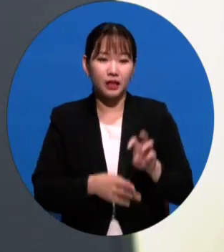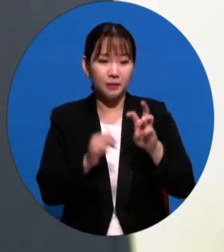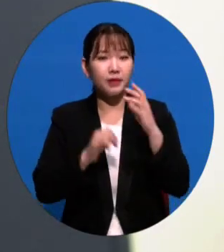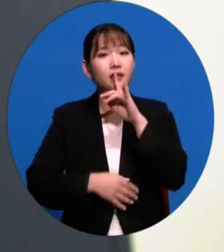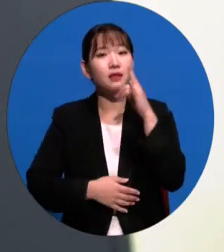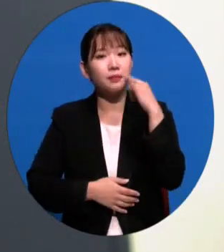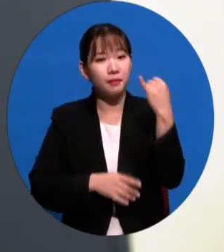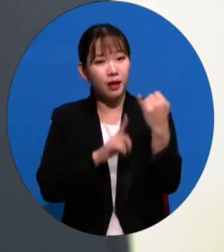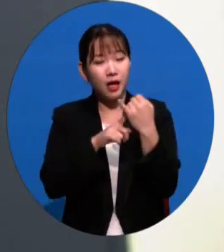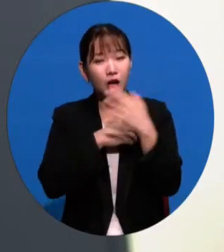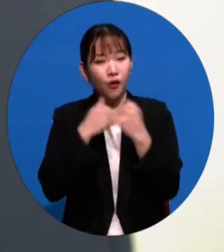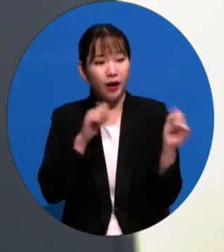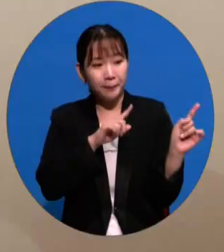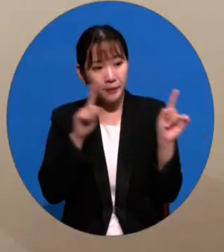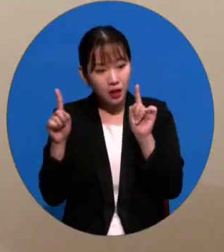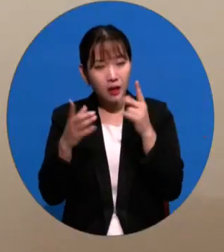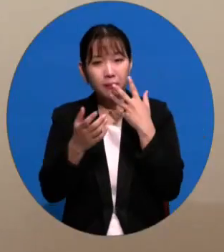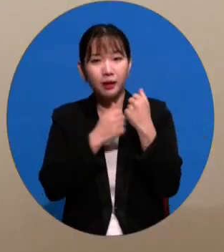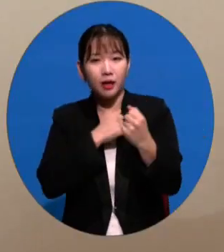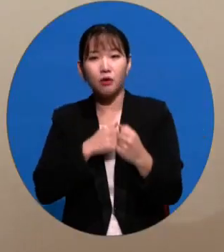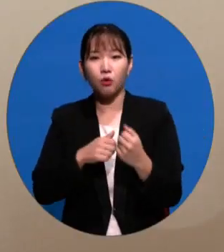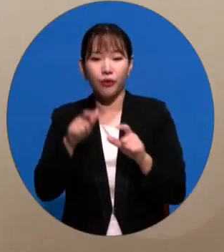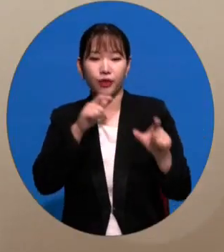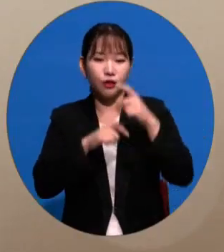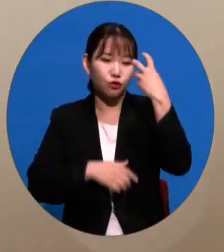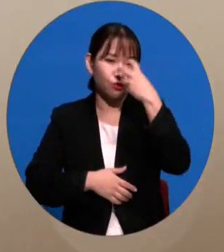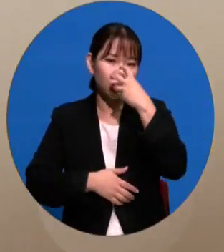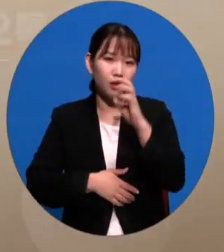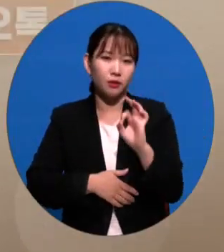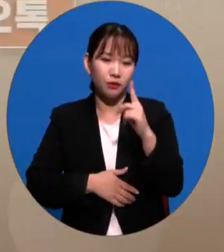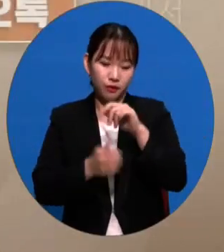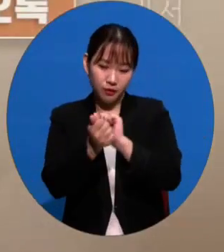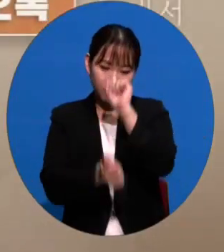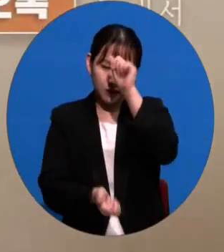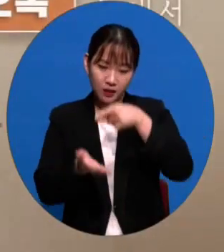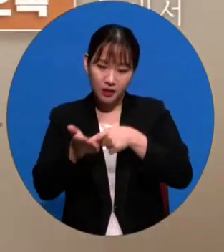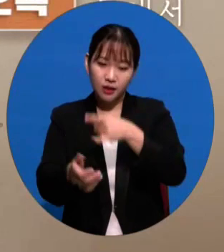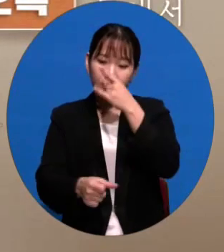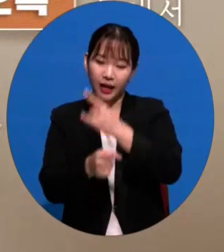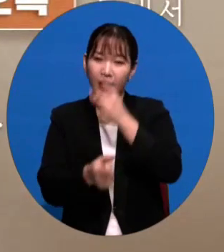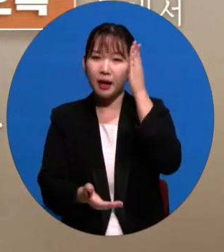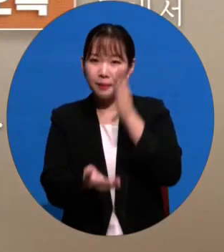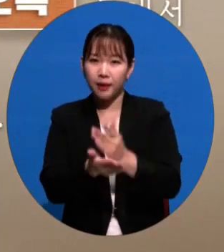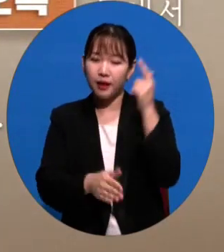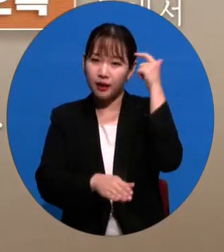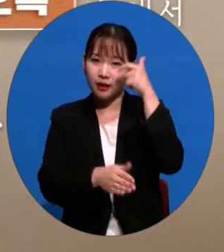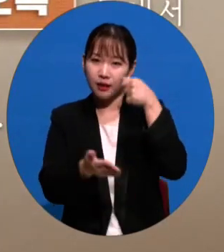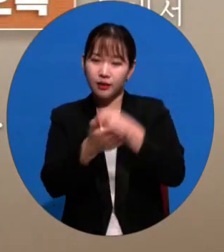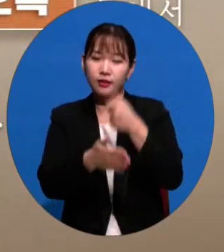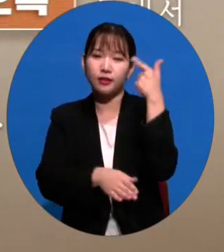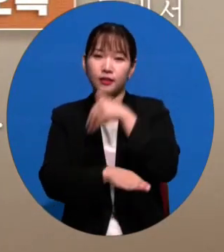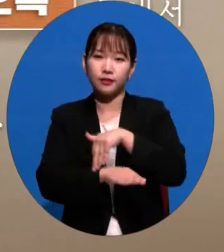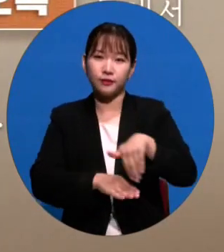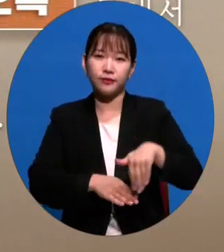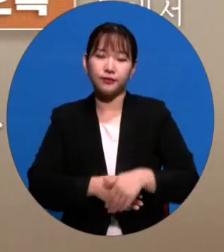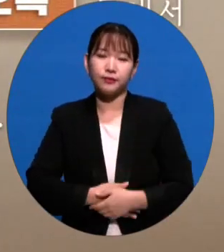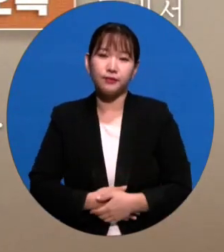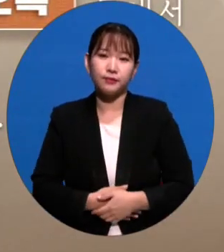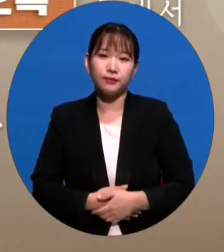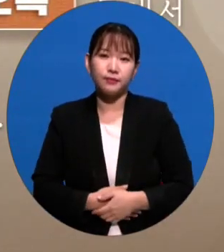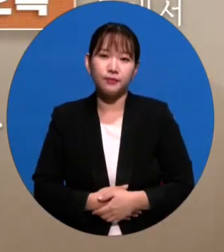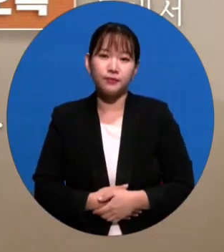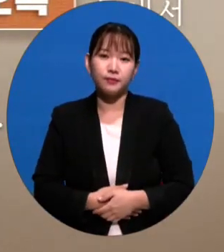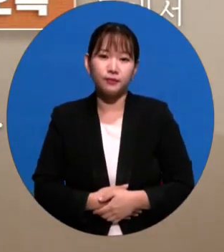30대 친모가 건강을 회복하는 대로 보강 수사를 통해 구속영장 신청 여부를 결정할 방침입니다. MBC